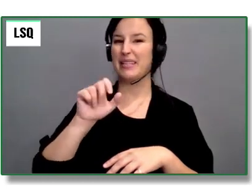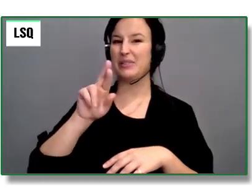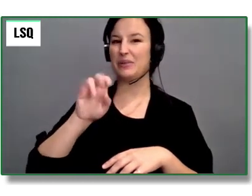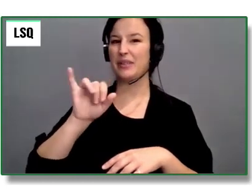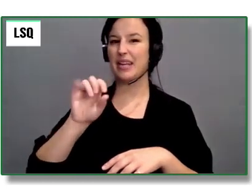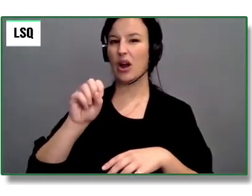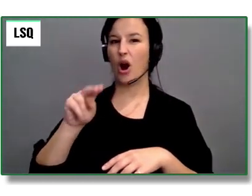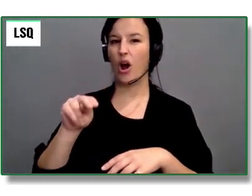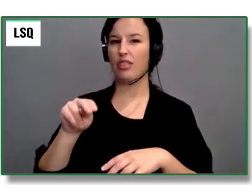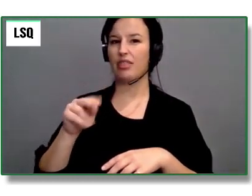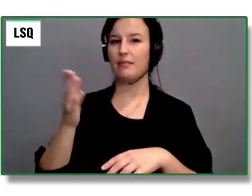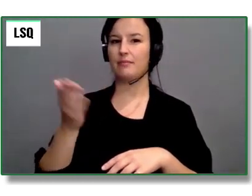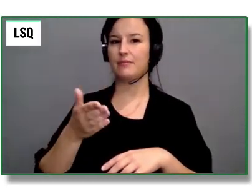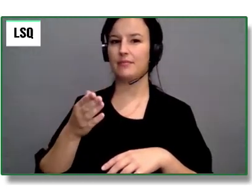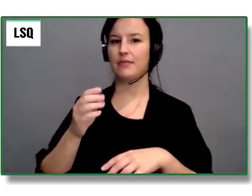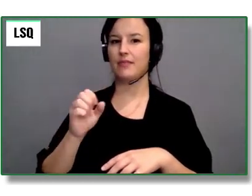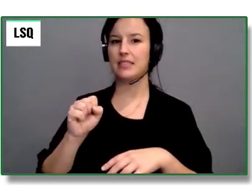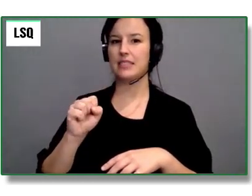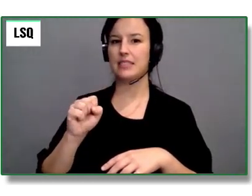/seasonalbody. Et